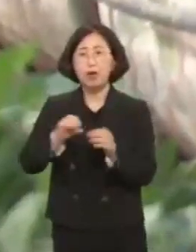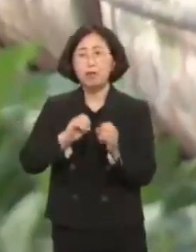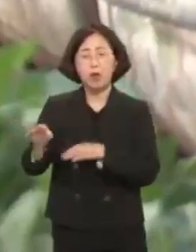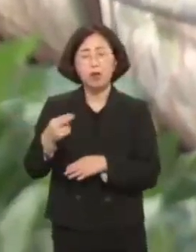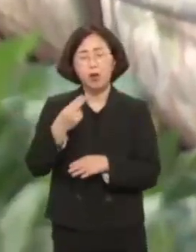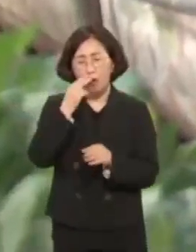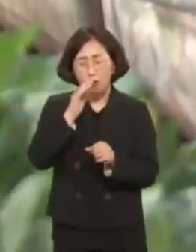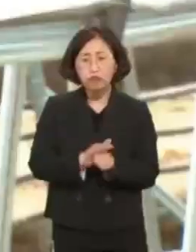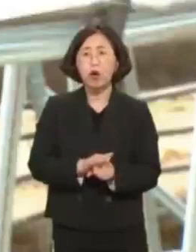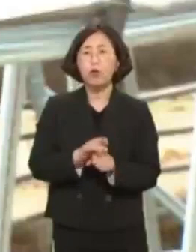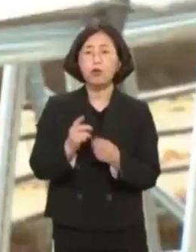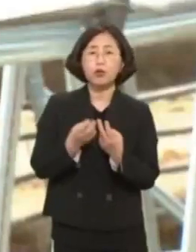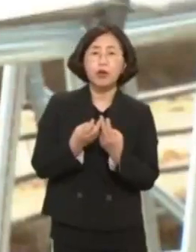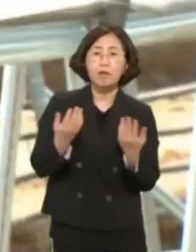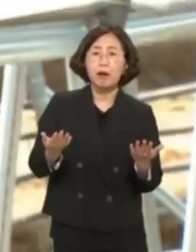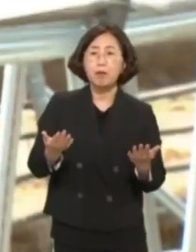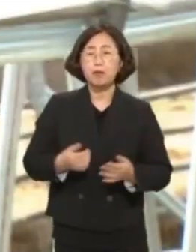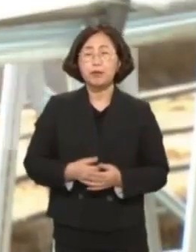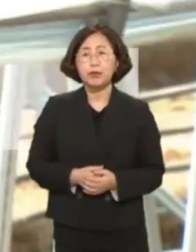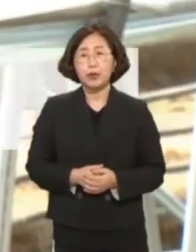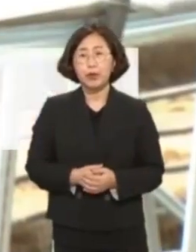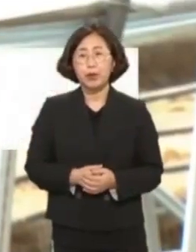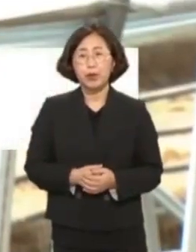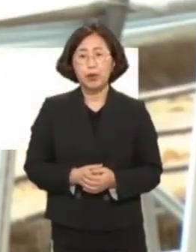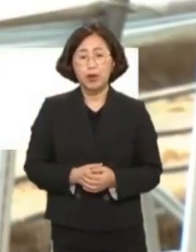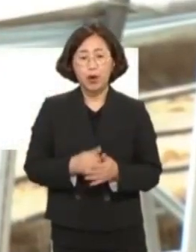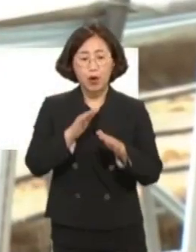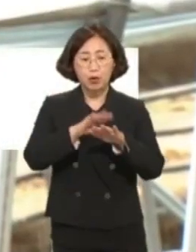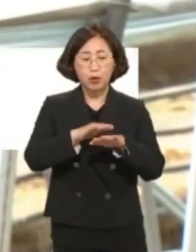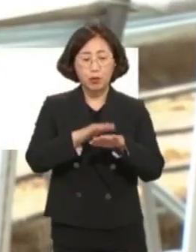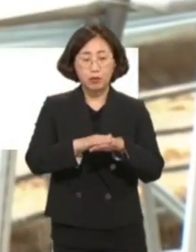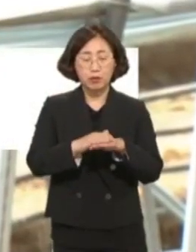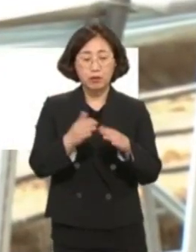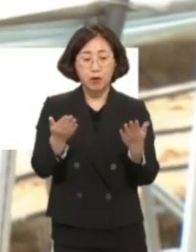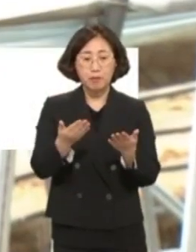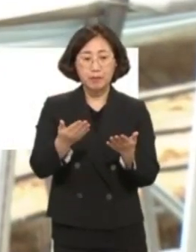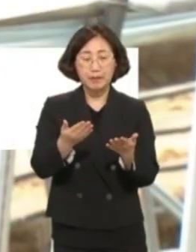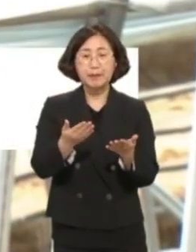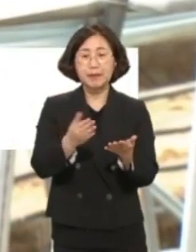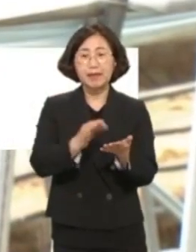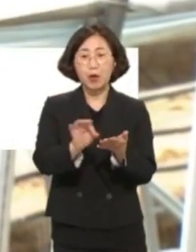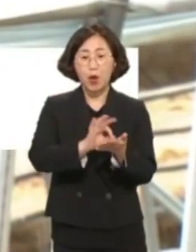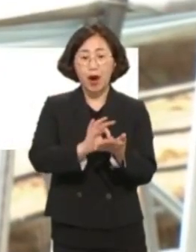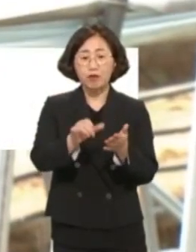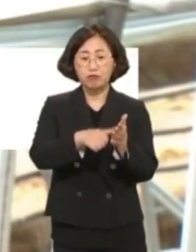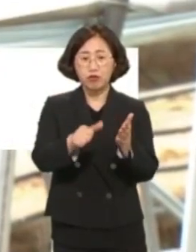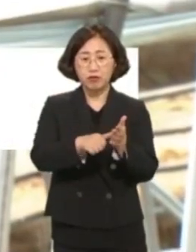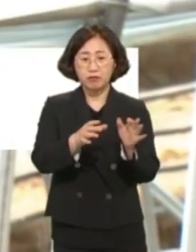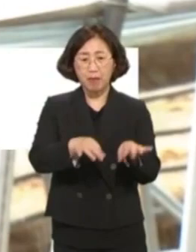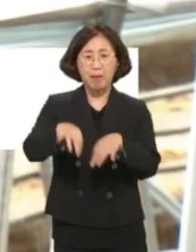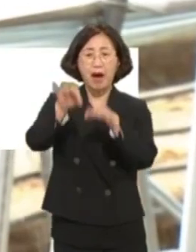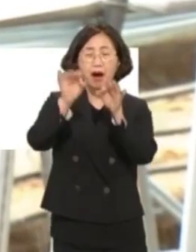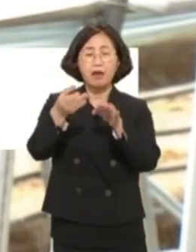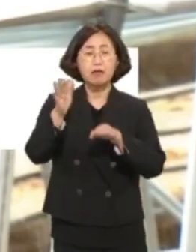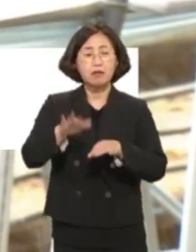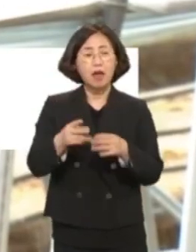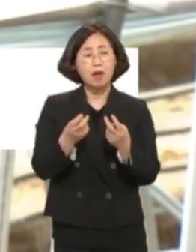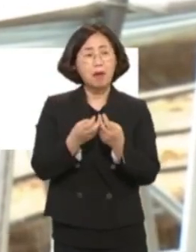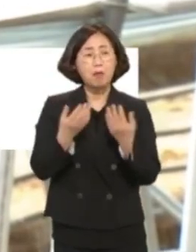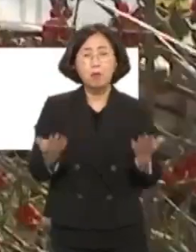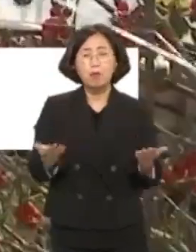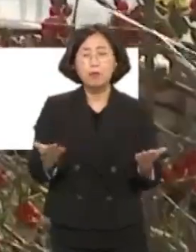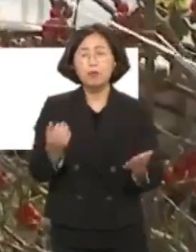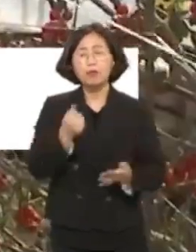호소합니다. 동업에 들어가는 모든 물가는 다 올랐는데 어떻게 할 방법도 없으니까 저는 그냥